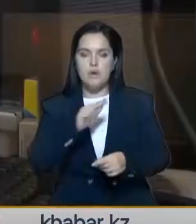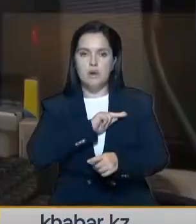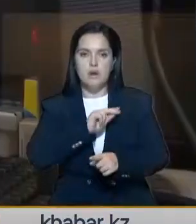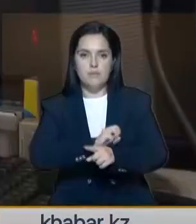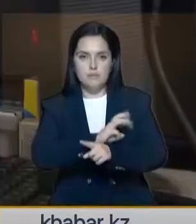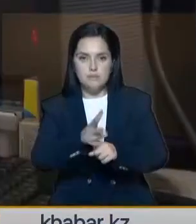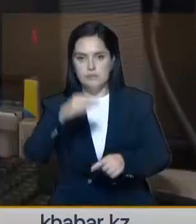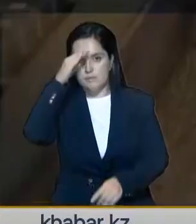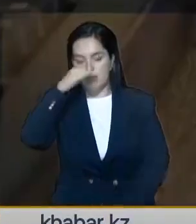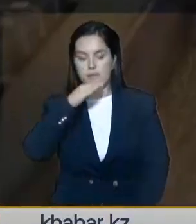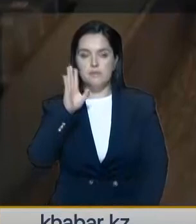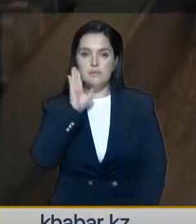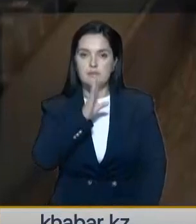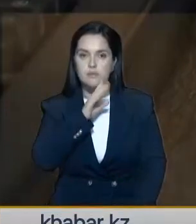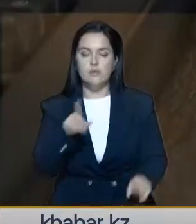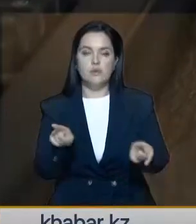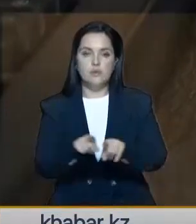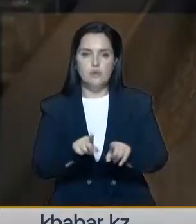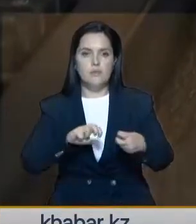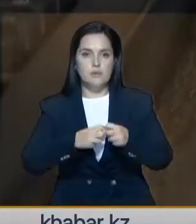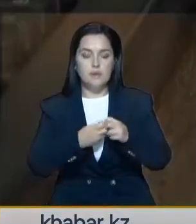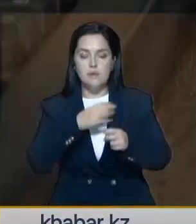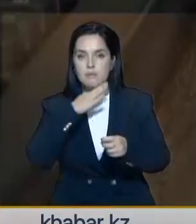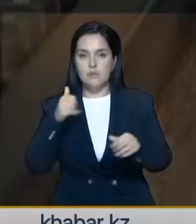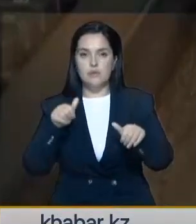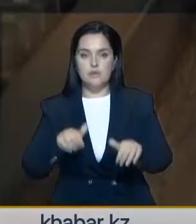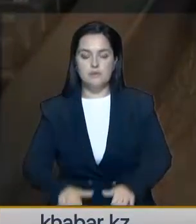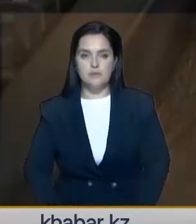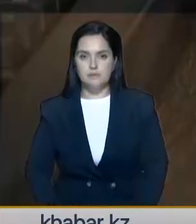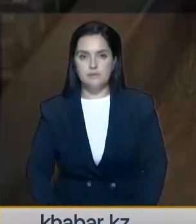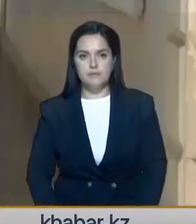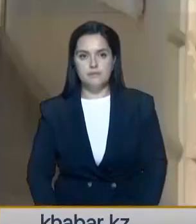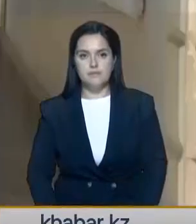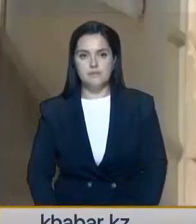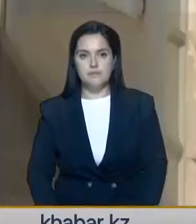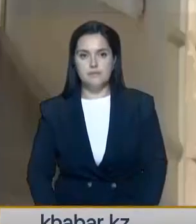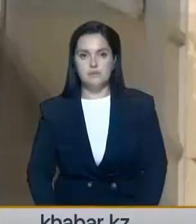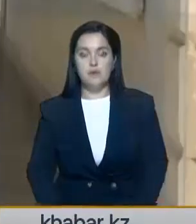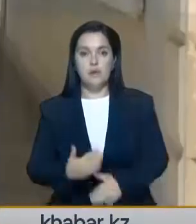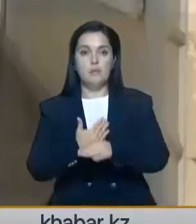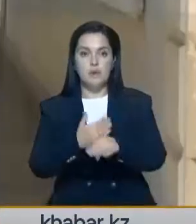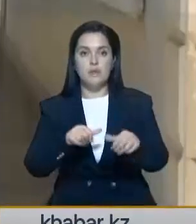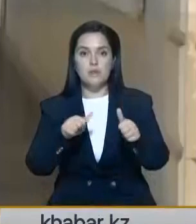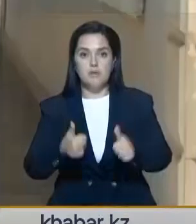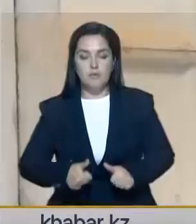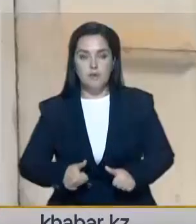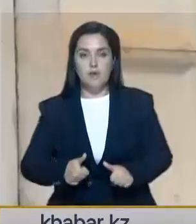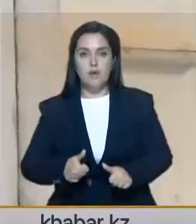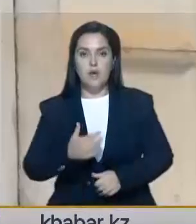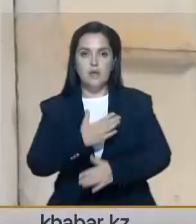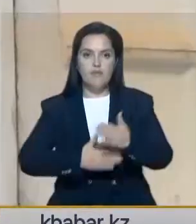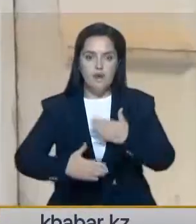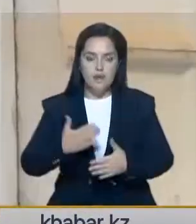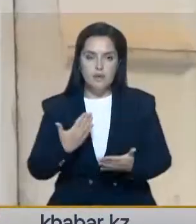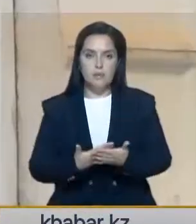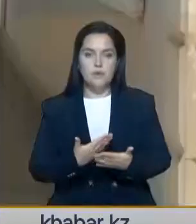трудоустраивая родителей. Решают и другие актуальные семейные вопросы. Чаще всего помогаем с оформлением инвалидности.